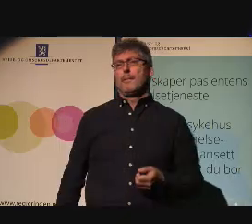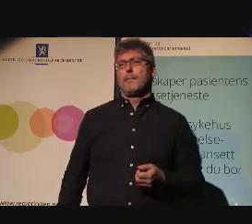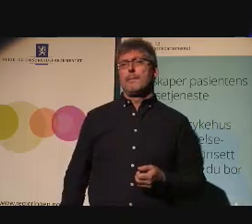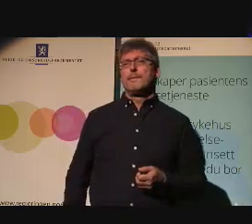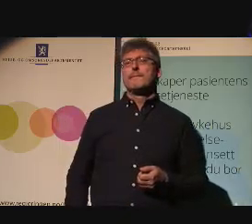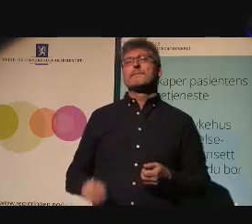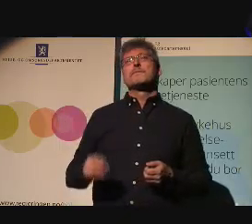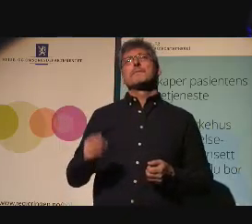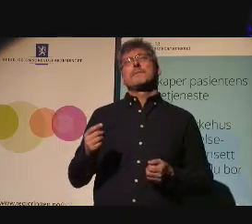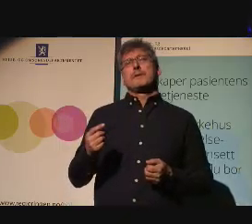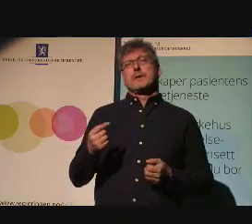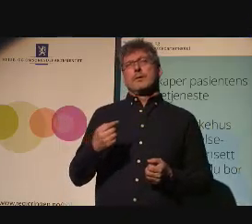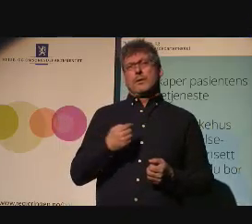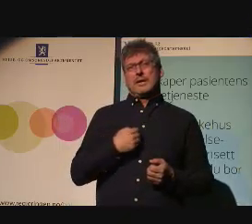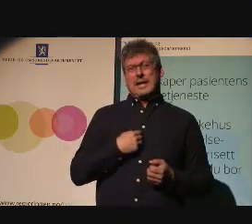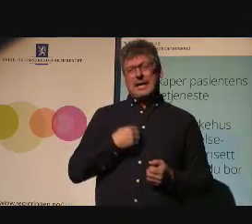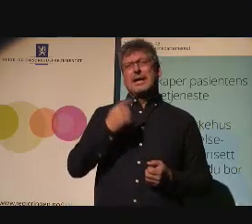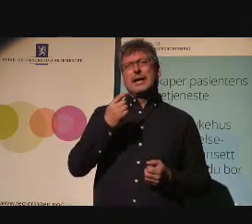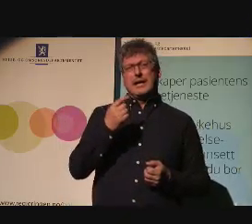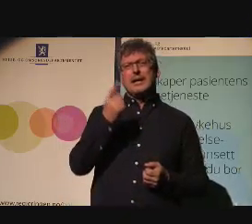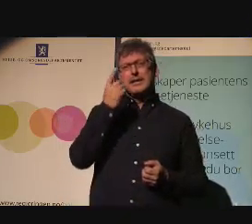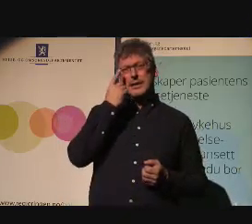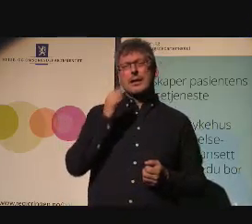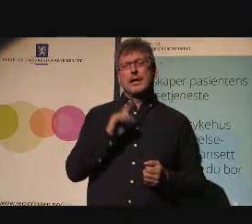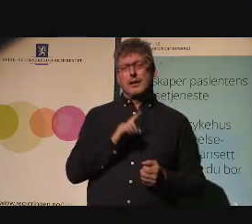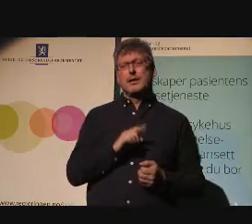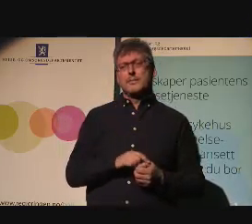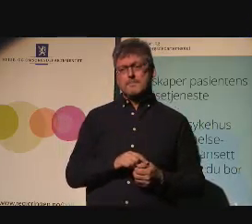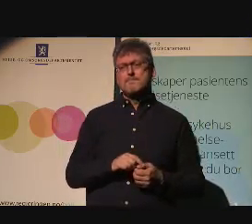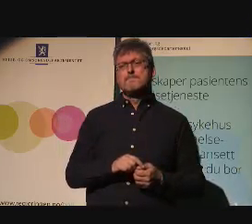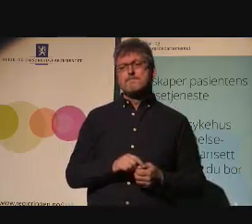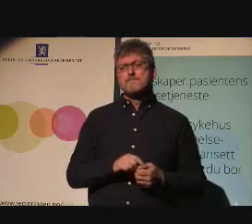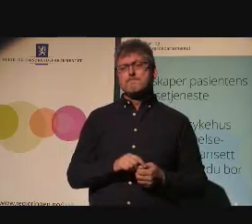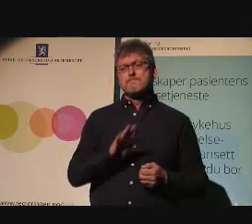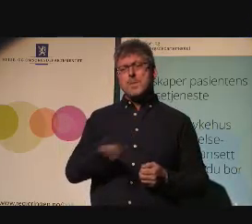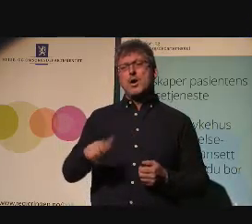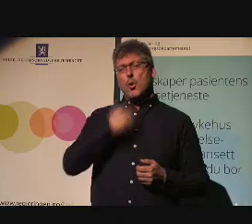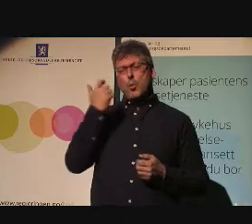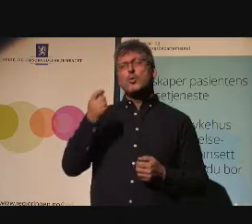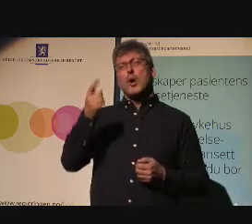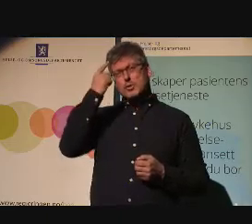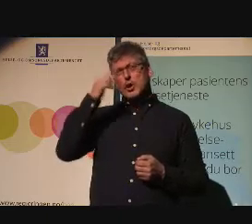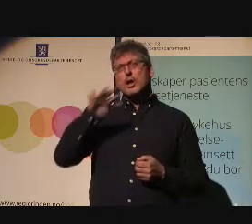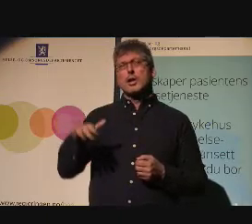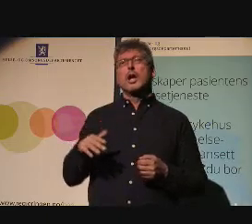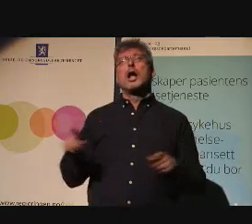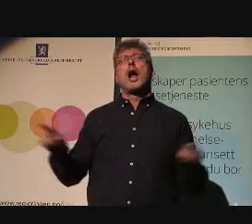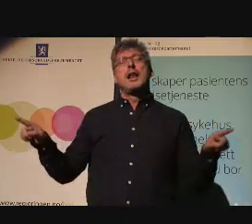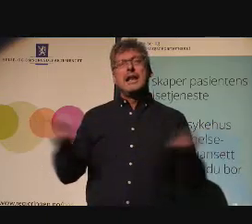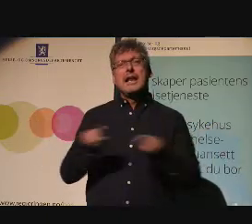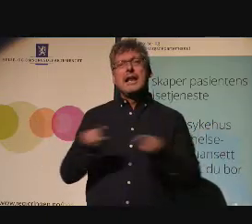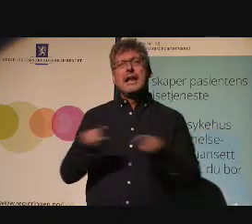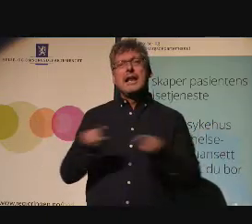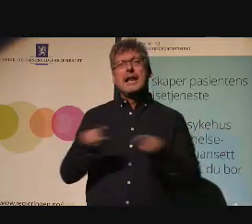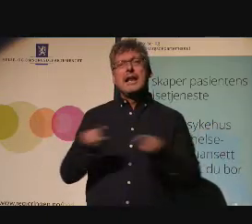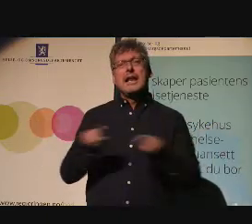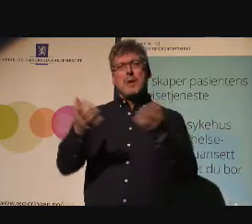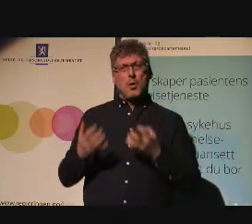Og da tenker jeg at barne- og ungdomspsykiatrien har like stort behov for å slippe